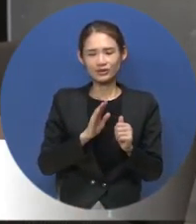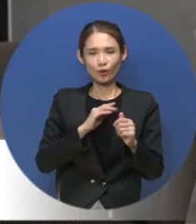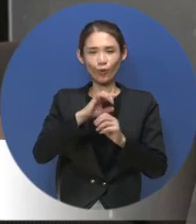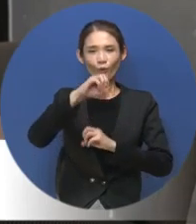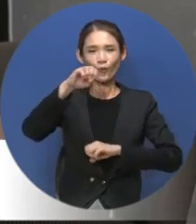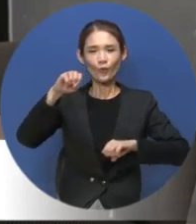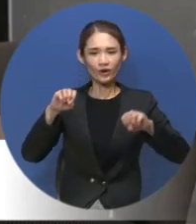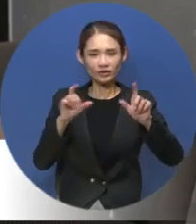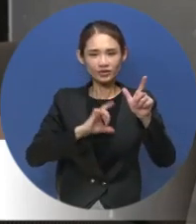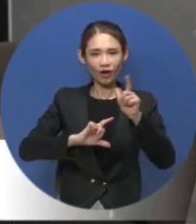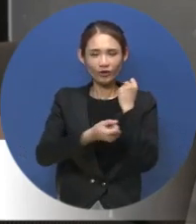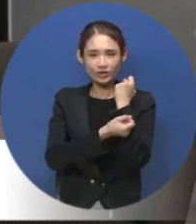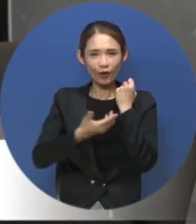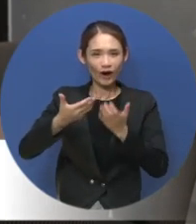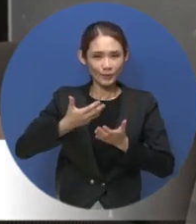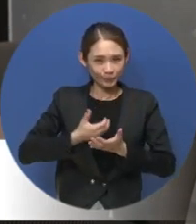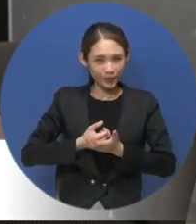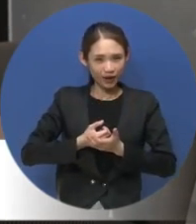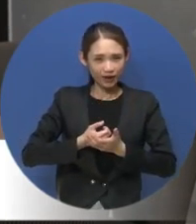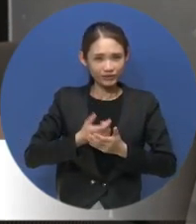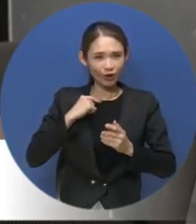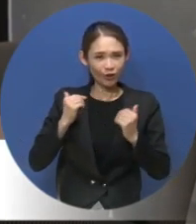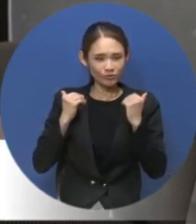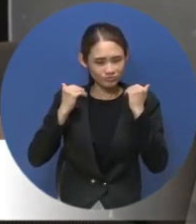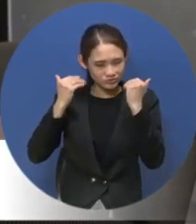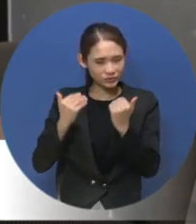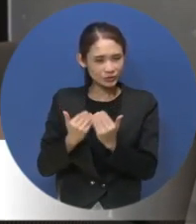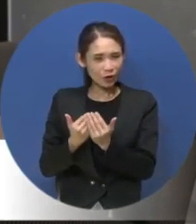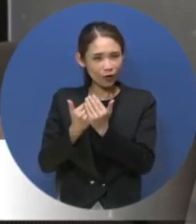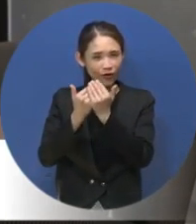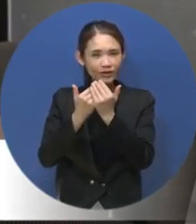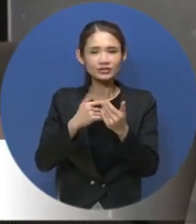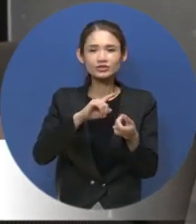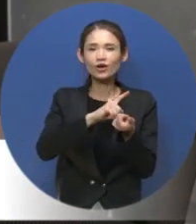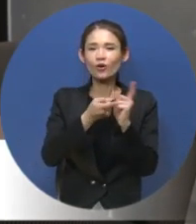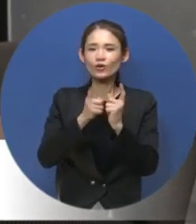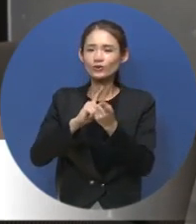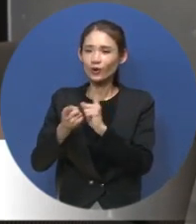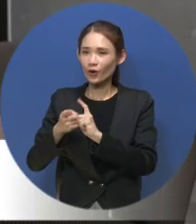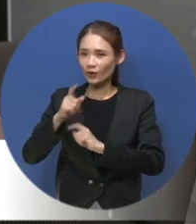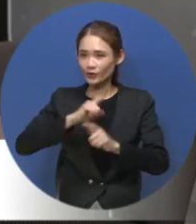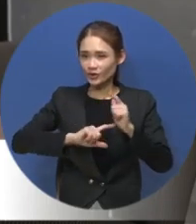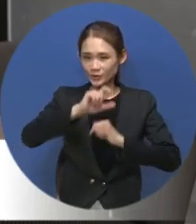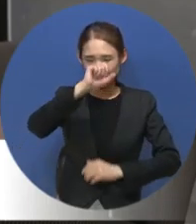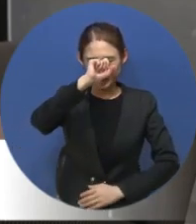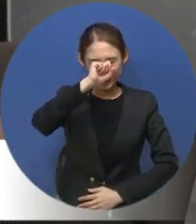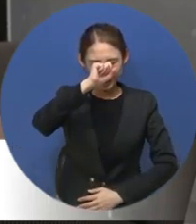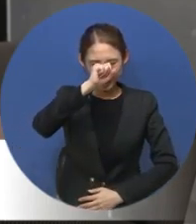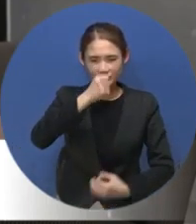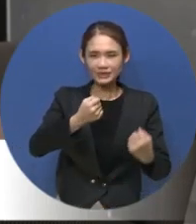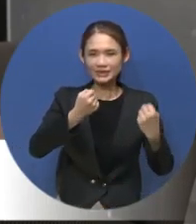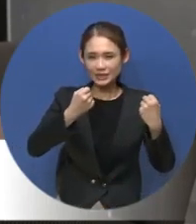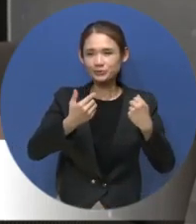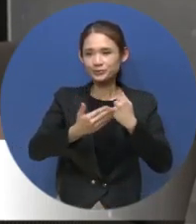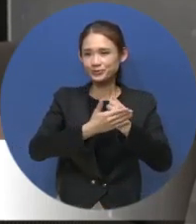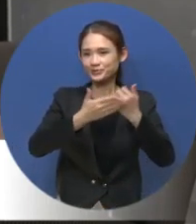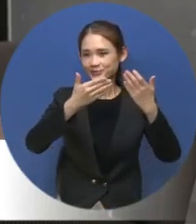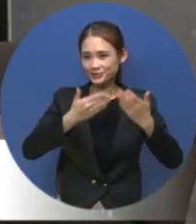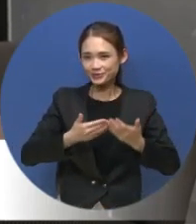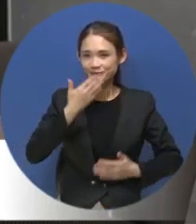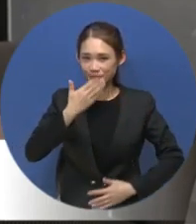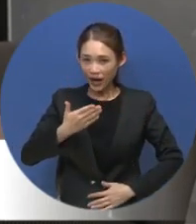더 탁월한 감각이 있으신 것 같아서 가끔 만나보거나 그분들의 연주를 보거나 그림을 봤을 때 우리가